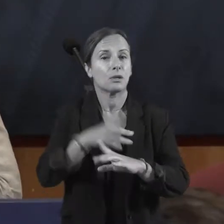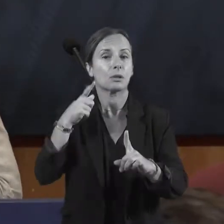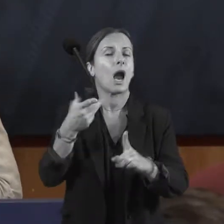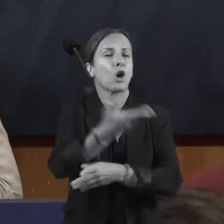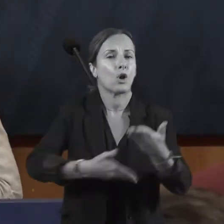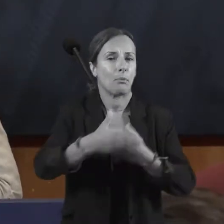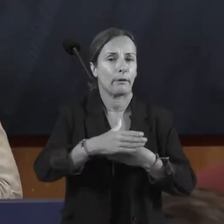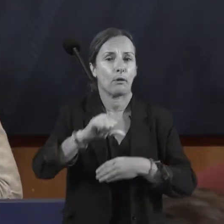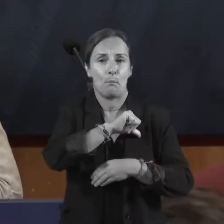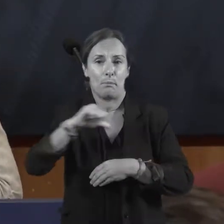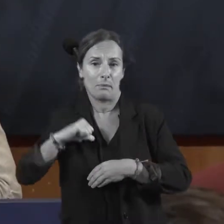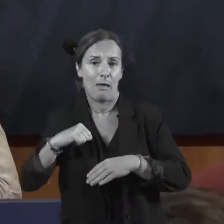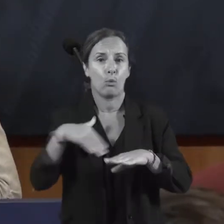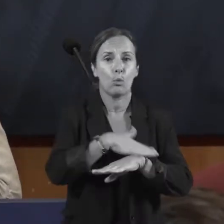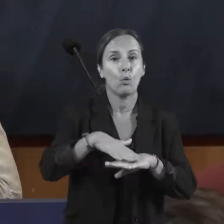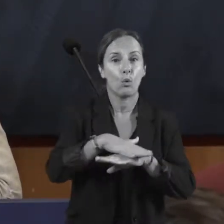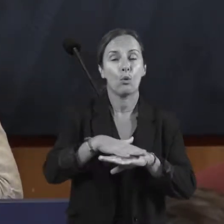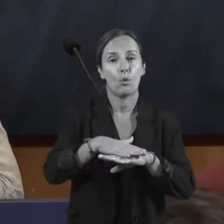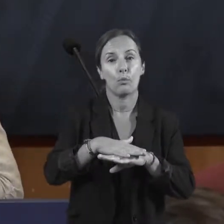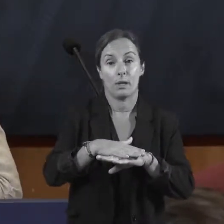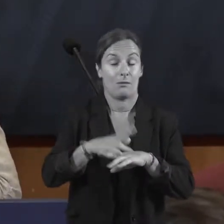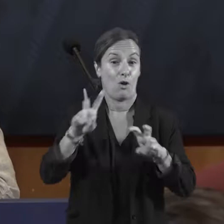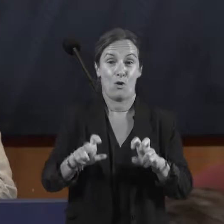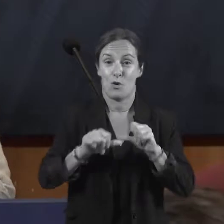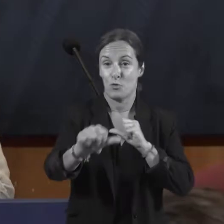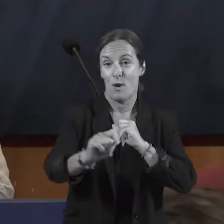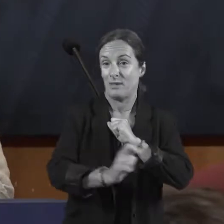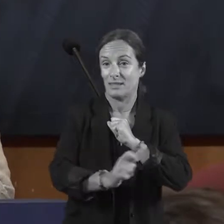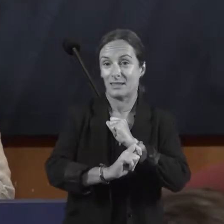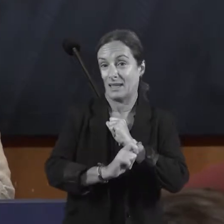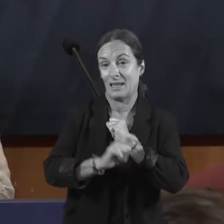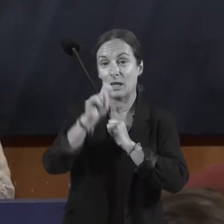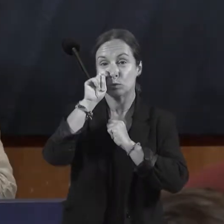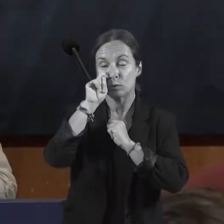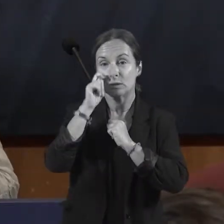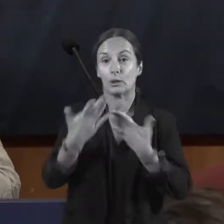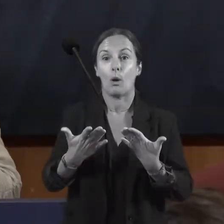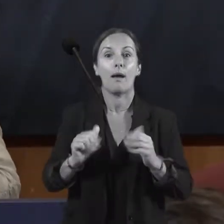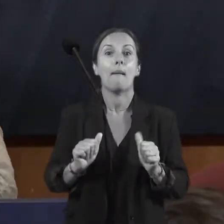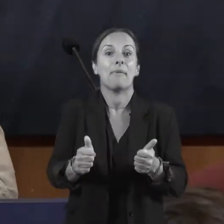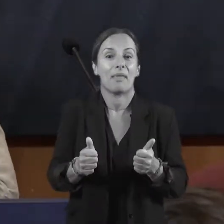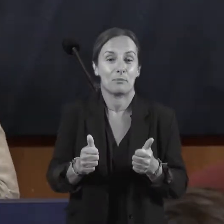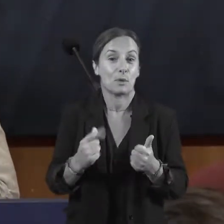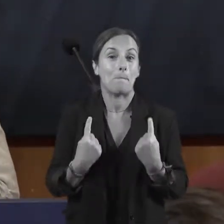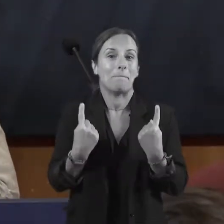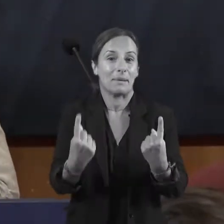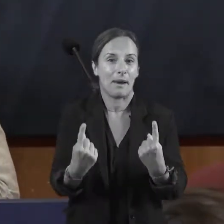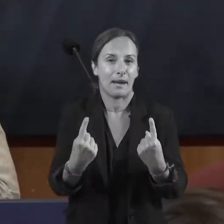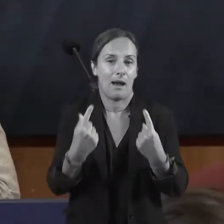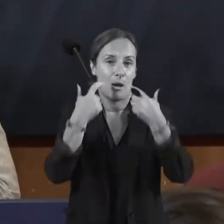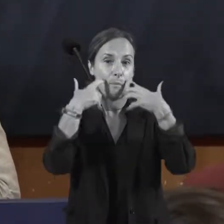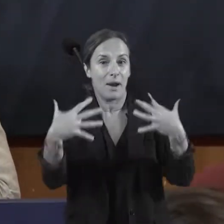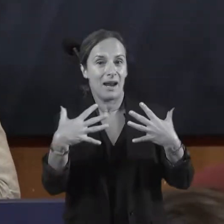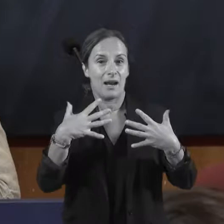el sector privat per dissenyar tota aquesta nova estratègia turística i començant, no? Crec que la primera